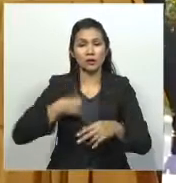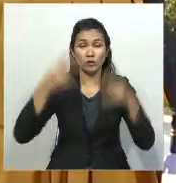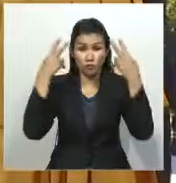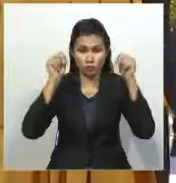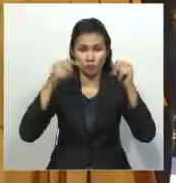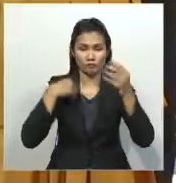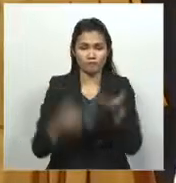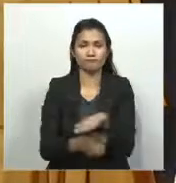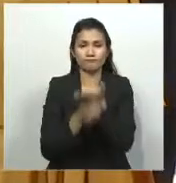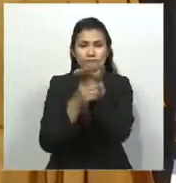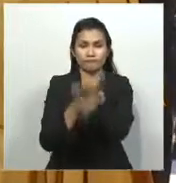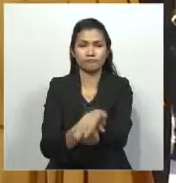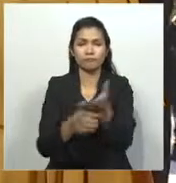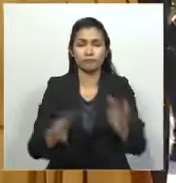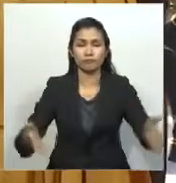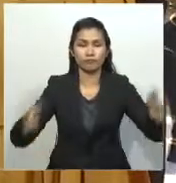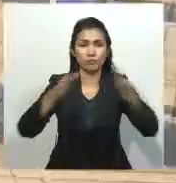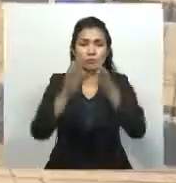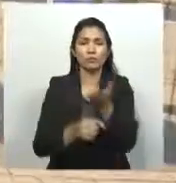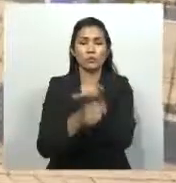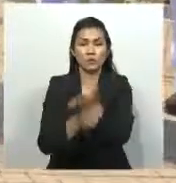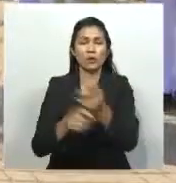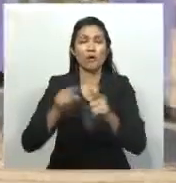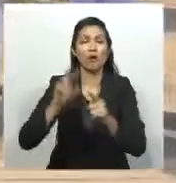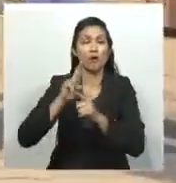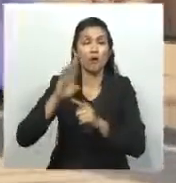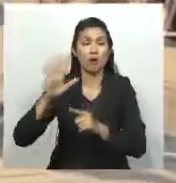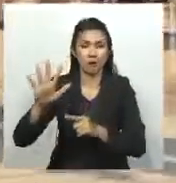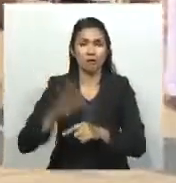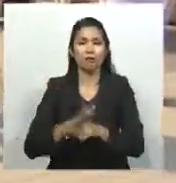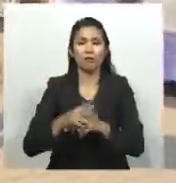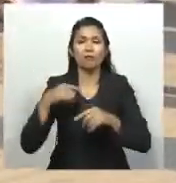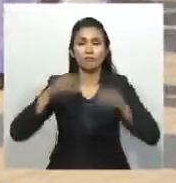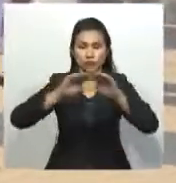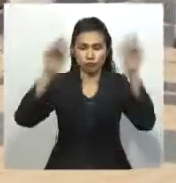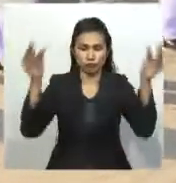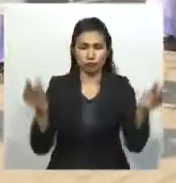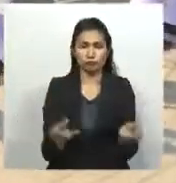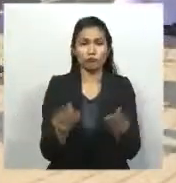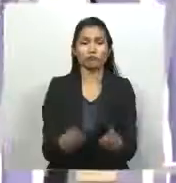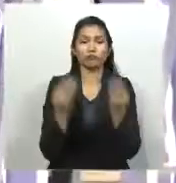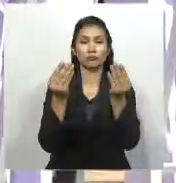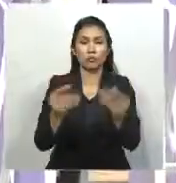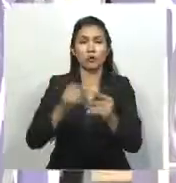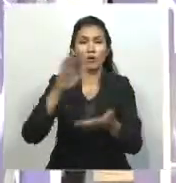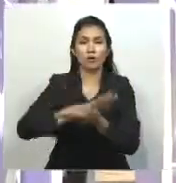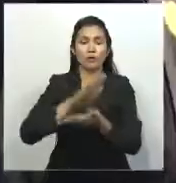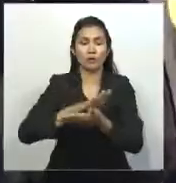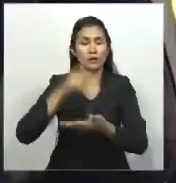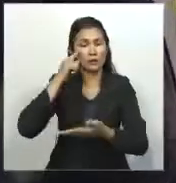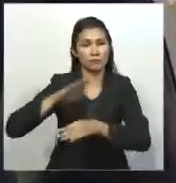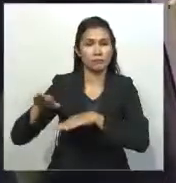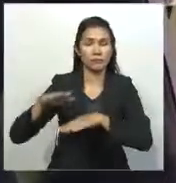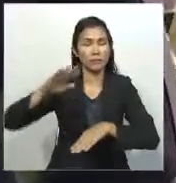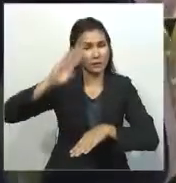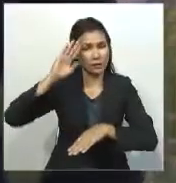นตรีได้วางพานพุ่มศักระพระบรมราชานุสาวรีย์รัชกาลที่5วางพวงมาลาอนุสรณ์สถานโรงเรียนเตรียมทหาร